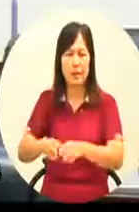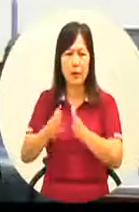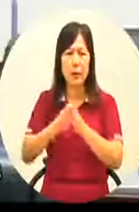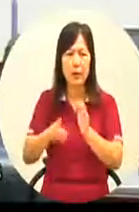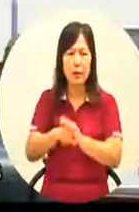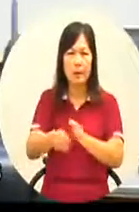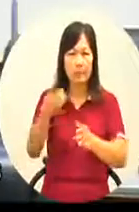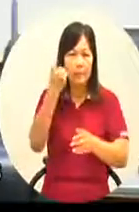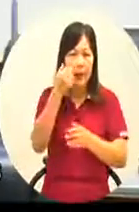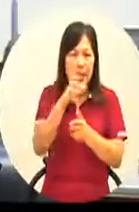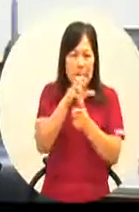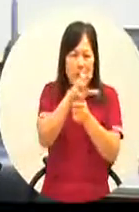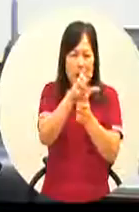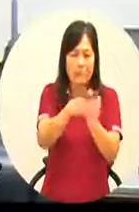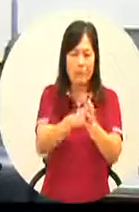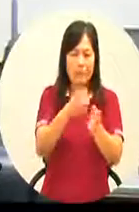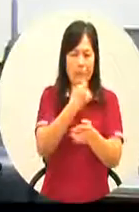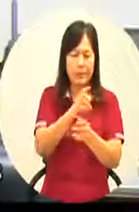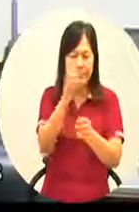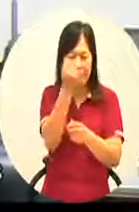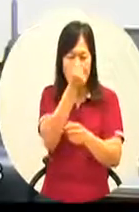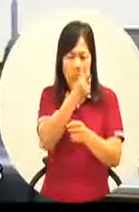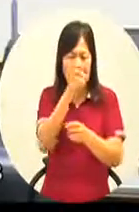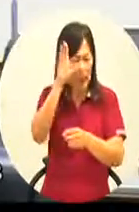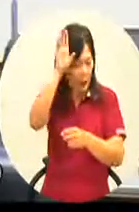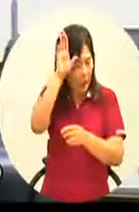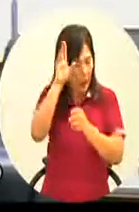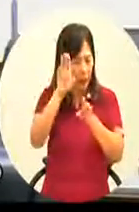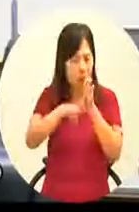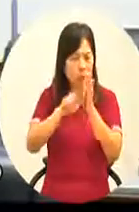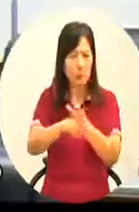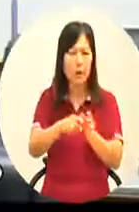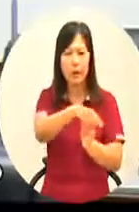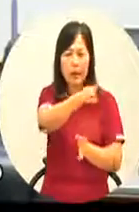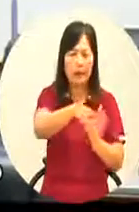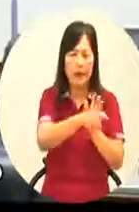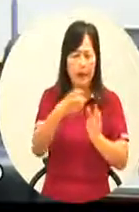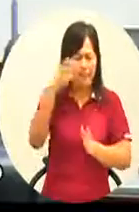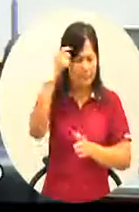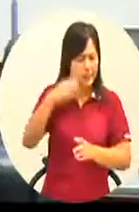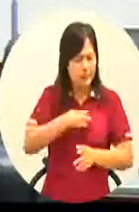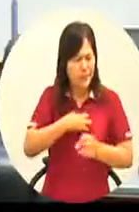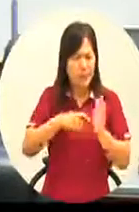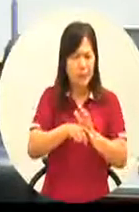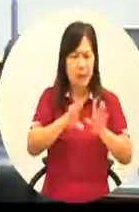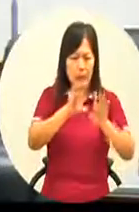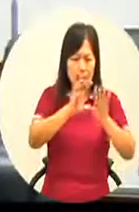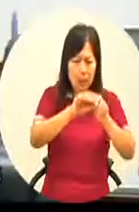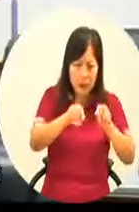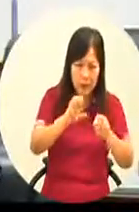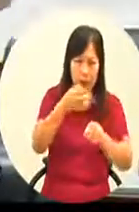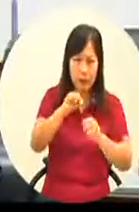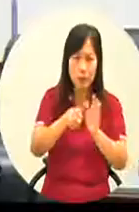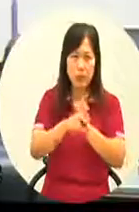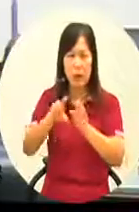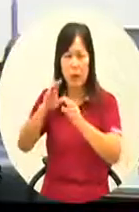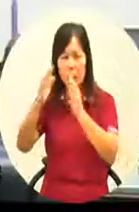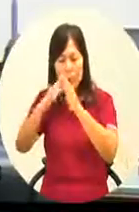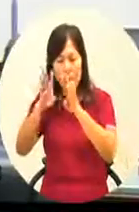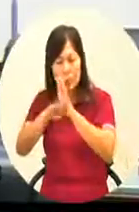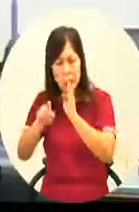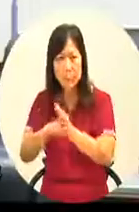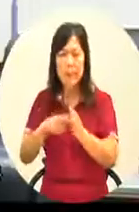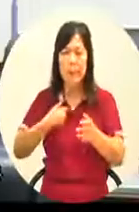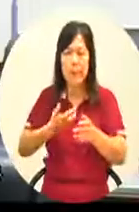政者，跟那些乌白扣税，百姓真的不满的不止物价税、地价税，包括我们刚刚同事